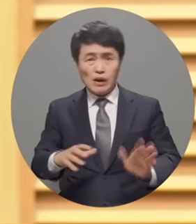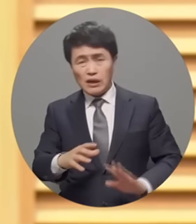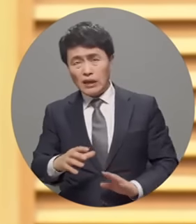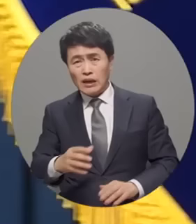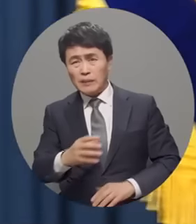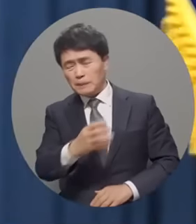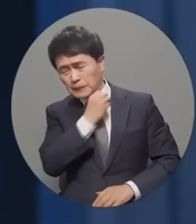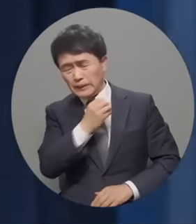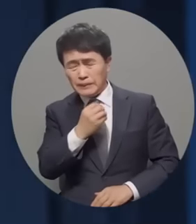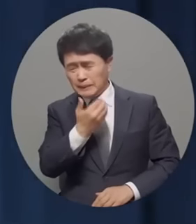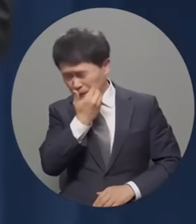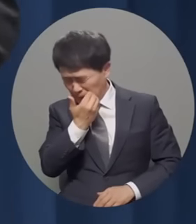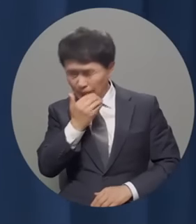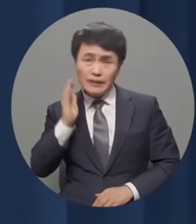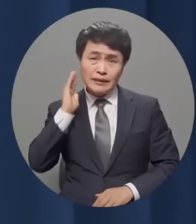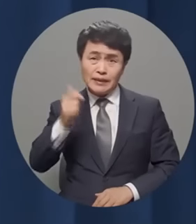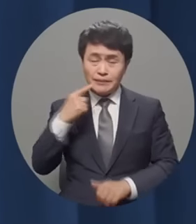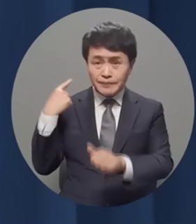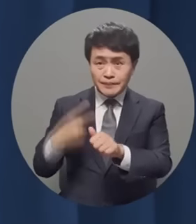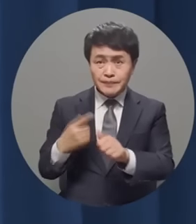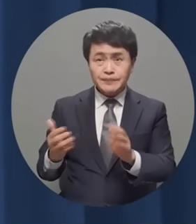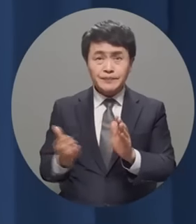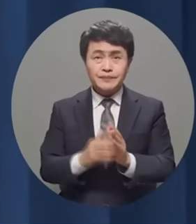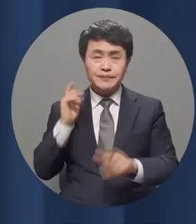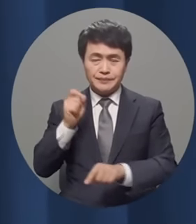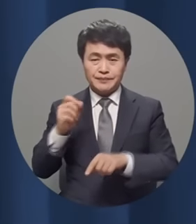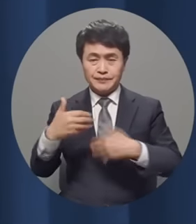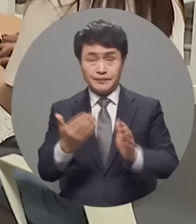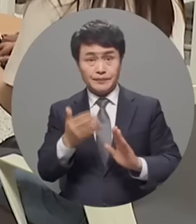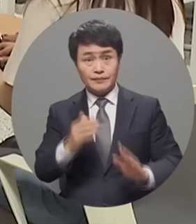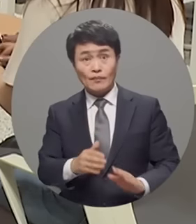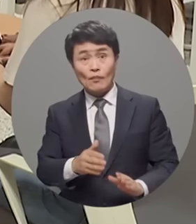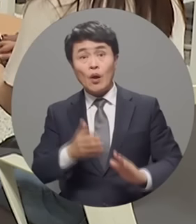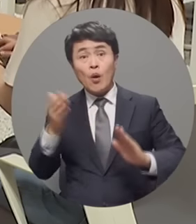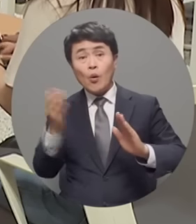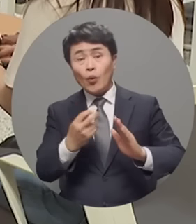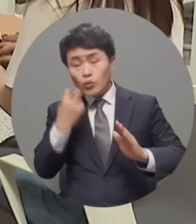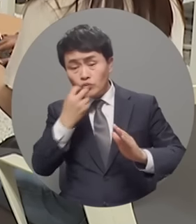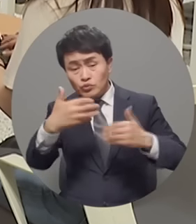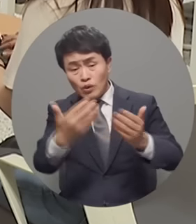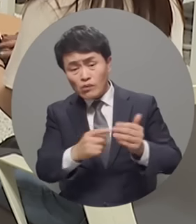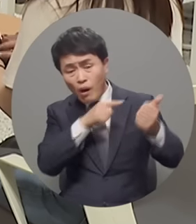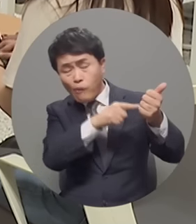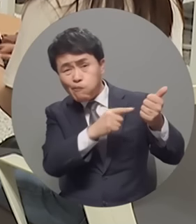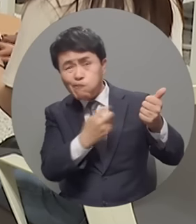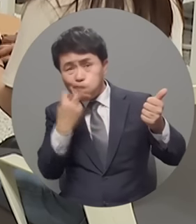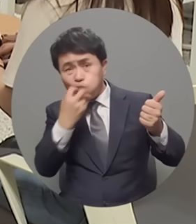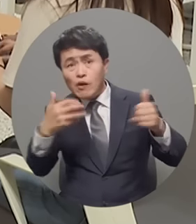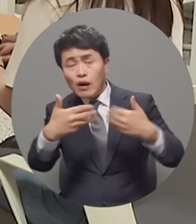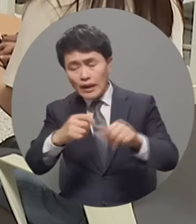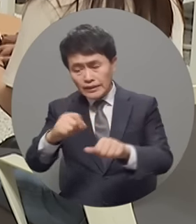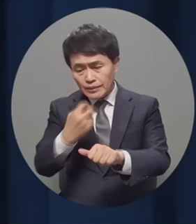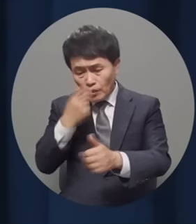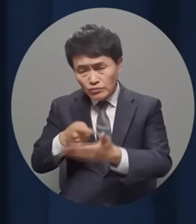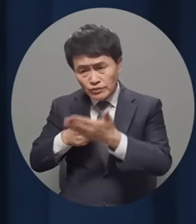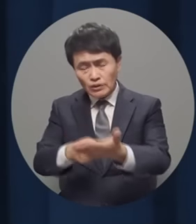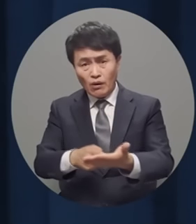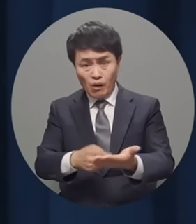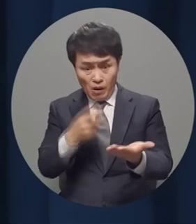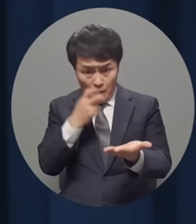일침했습니다. 대통령실은 고위공직자범죄수사처 수사가 진행 중인데도 특별검사를 추진하는 건 사법